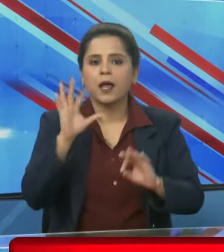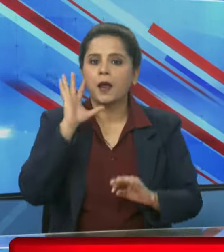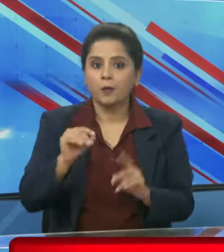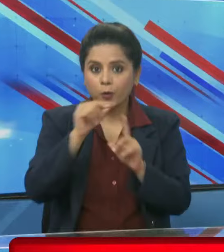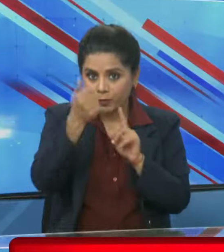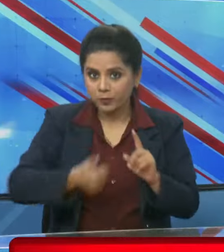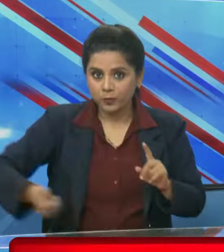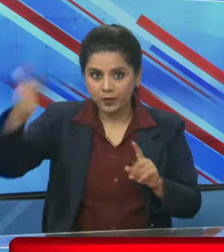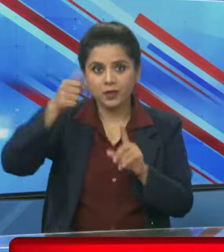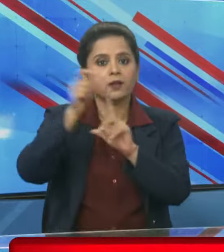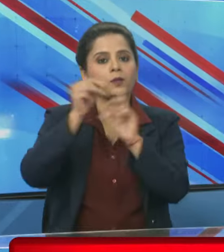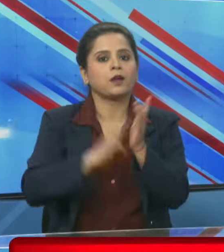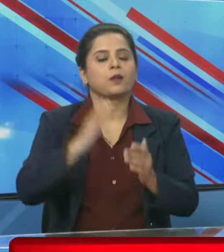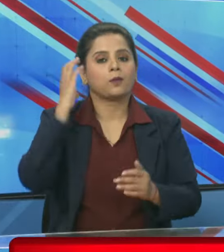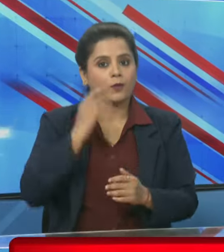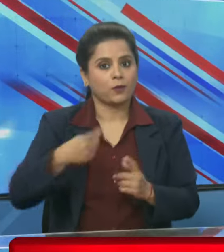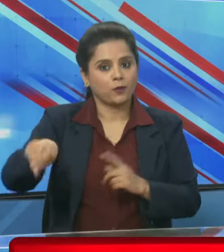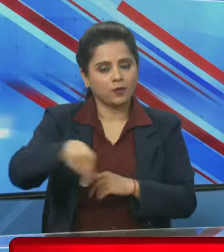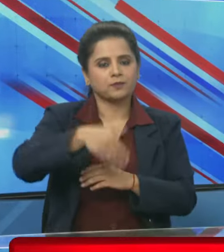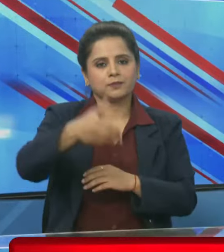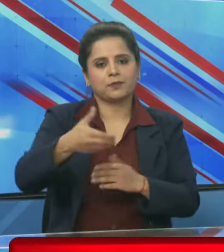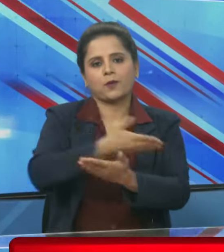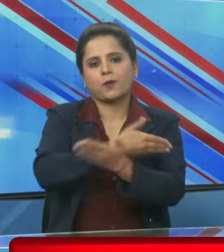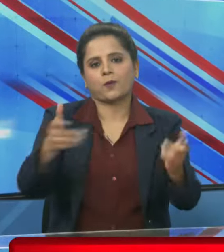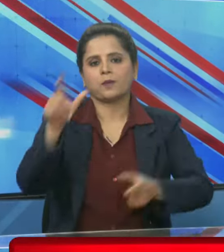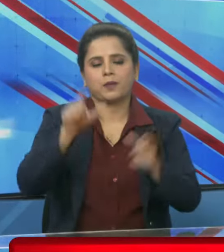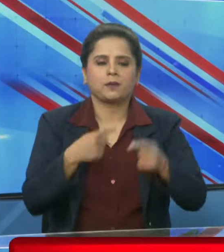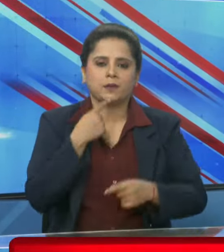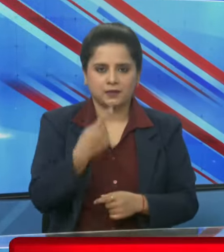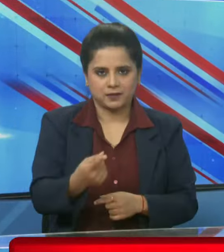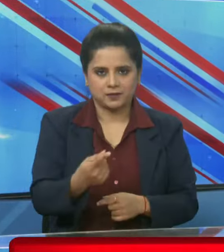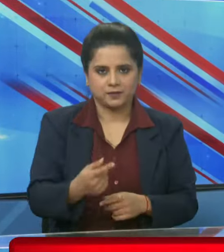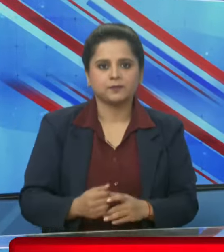आयोजन, राष्ट्रपति और प्रधानमंत्री ने दी शुभकामनाएं।